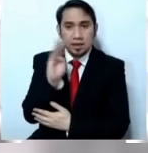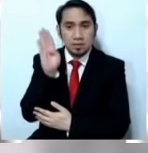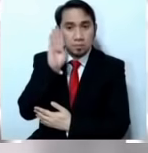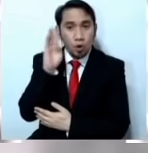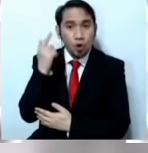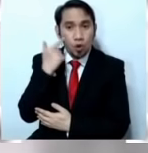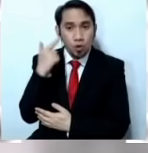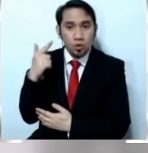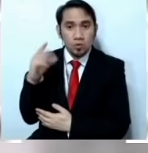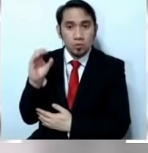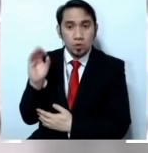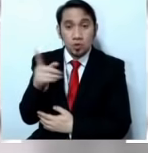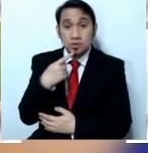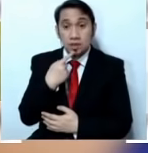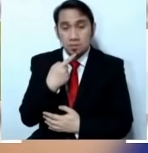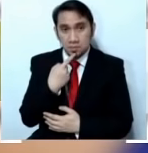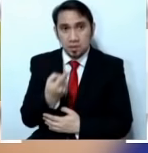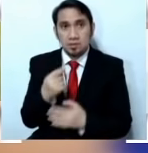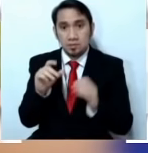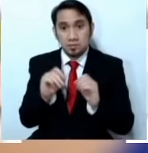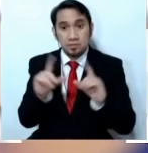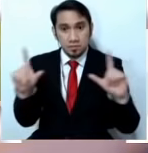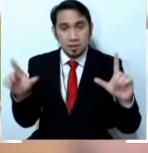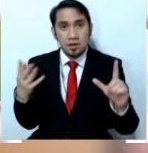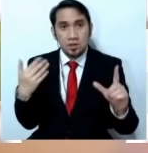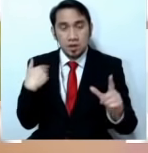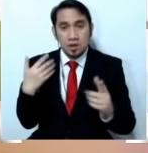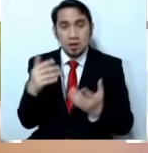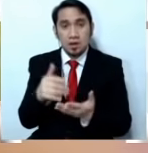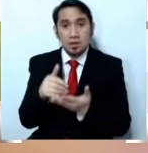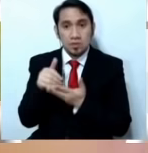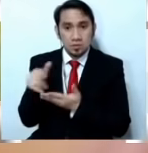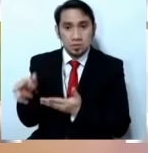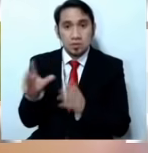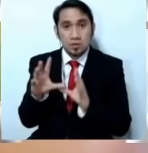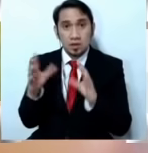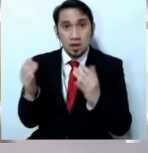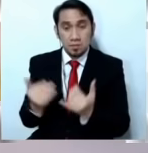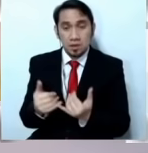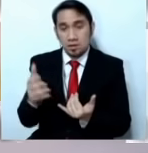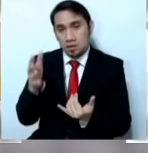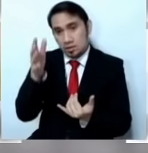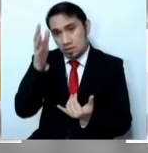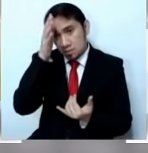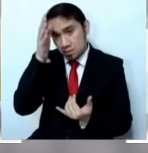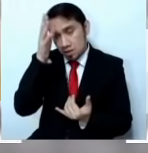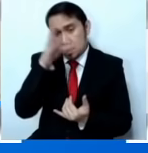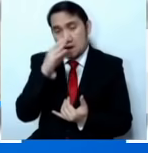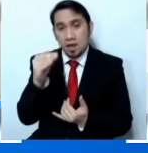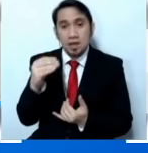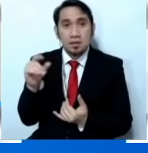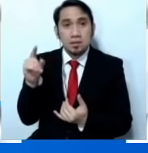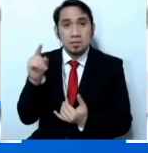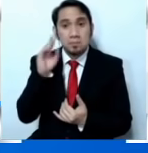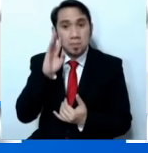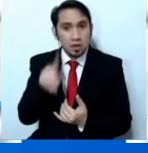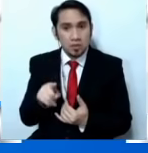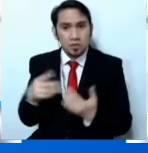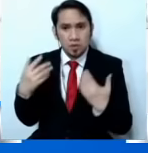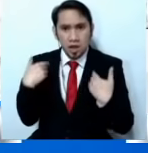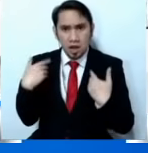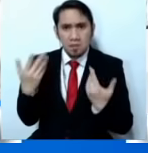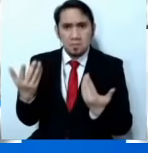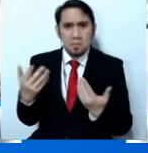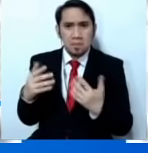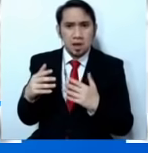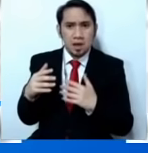kanyang vlog, sinabi ni Trillanes na inaward di umano sa mga kumpanya ng tatay at half-brother ni Go ang ilang malalaking infrastructure projects sa Davao